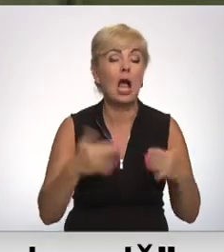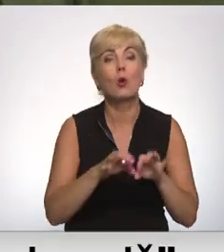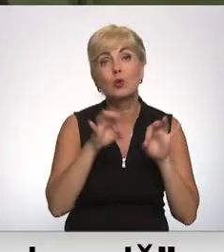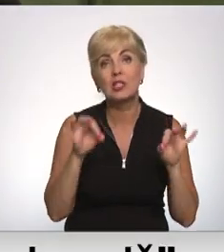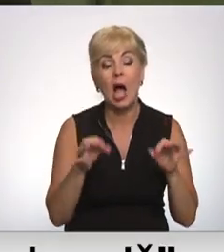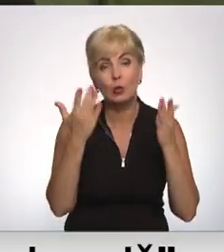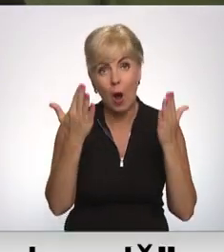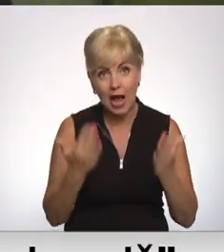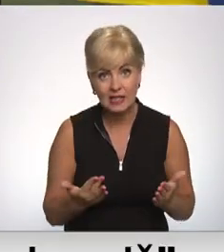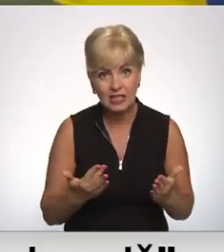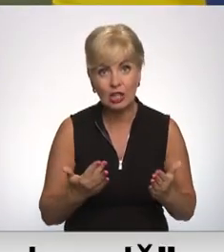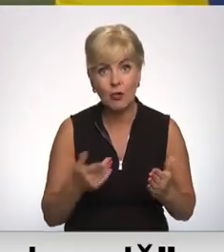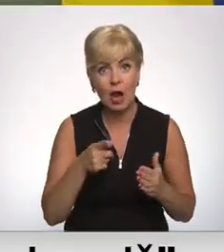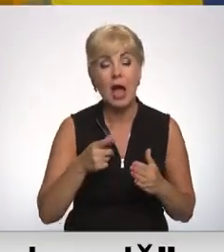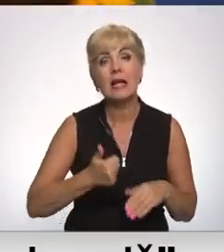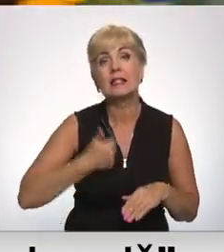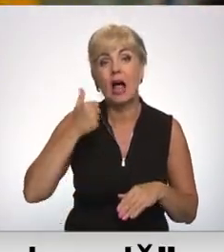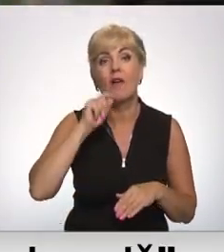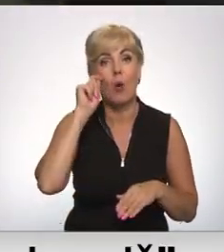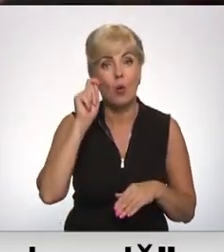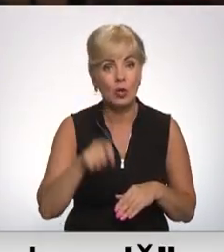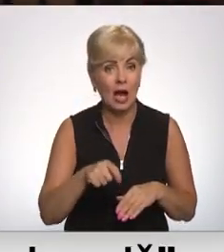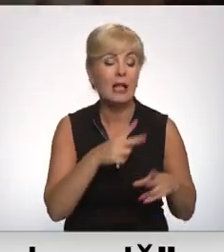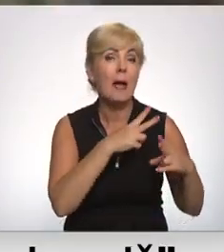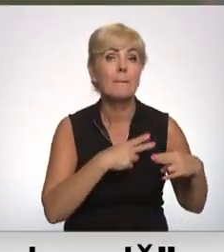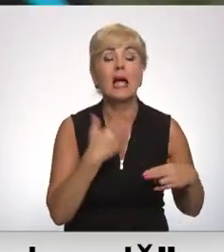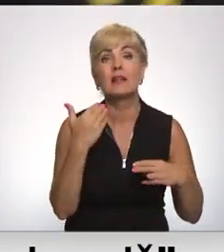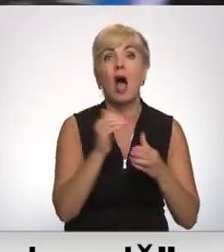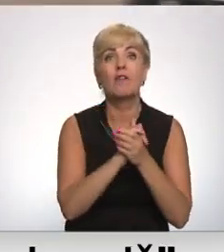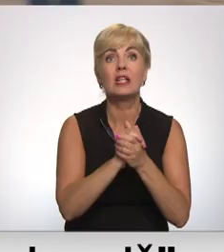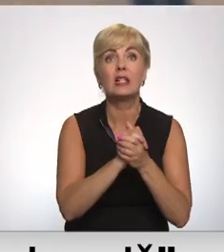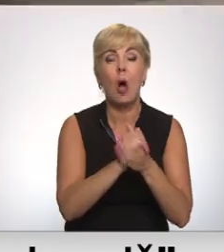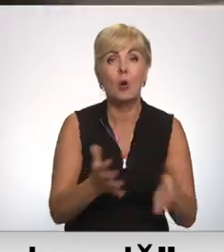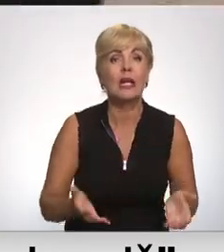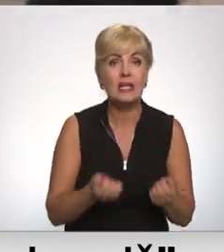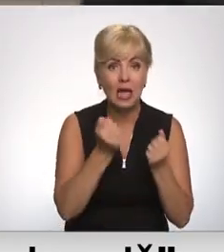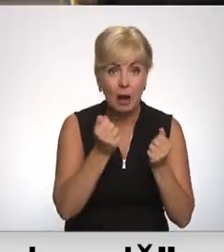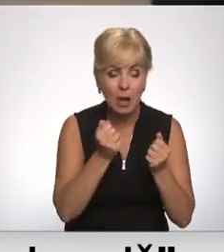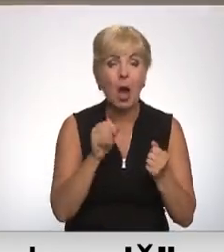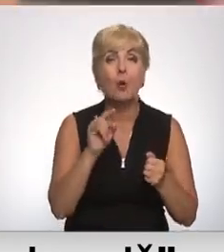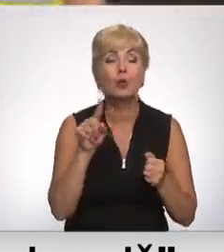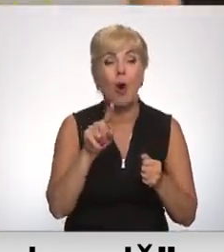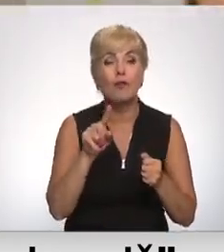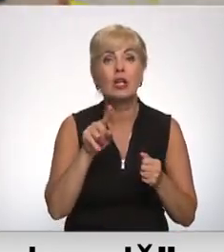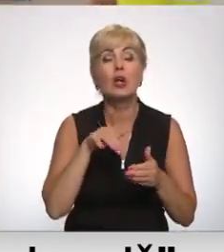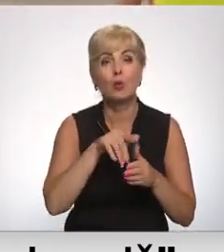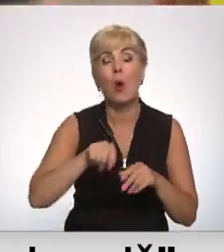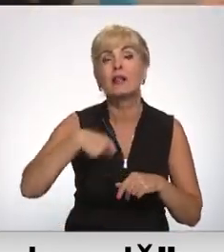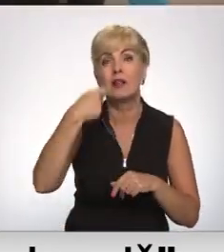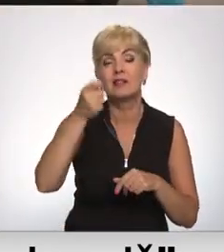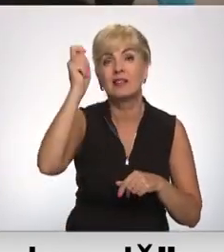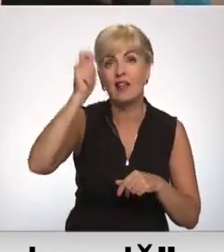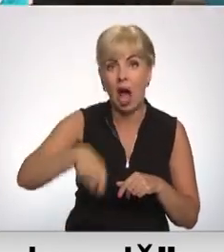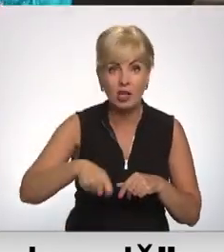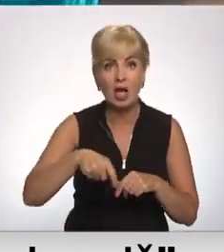šo akciju. Slava Ukraini! Biedrības Tavi draugi dibinātājs Ulvis Noviks dod startu zibakcijai